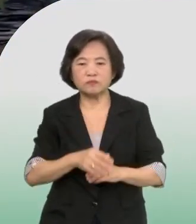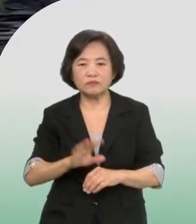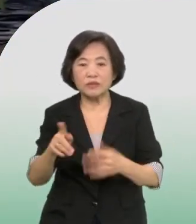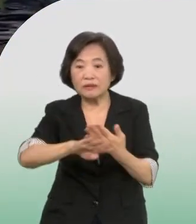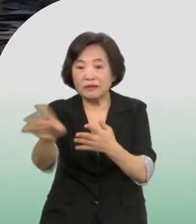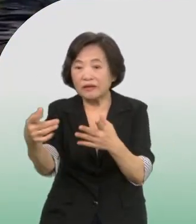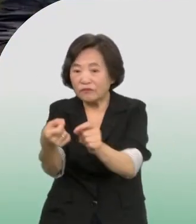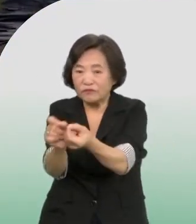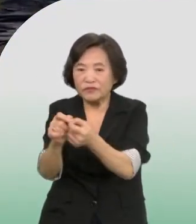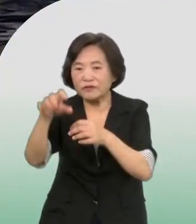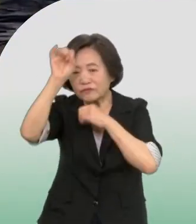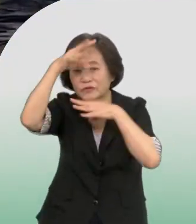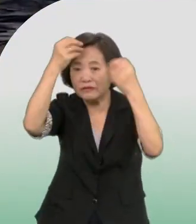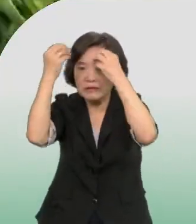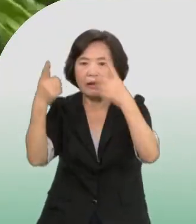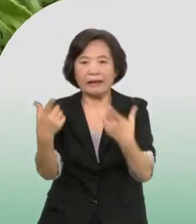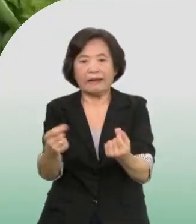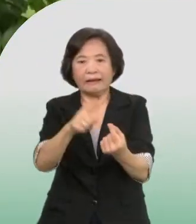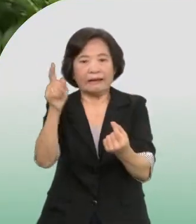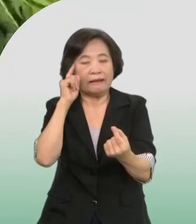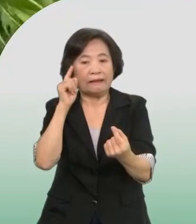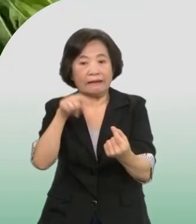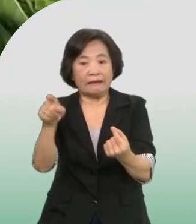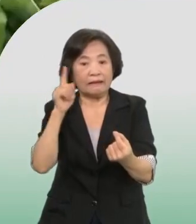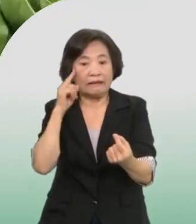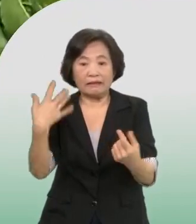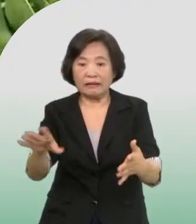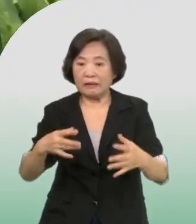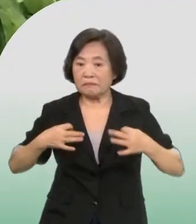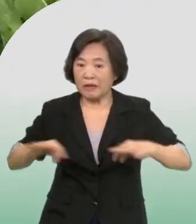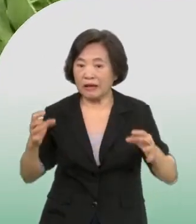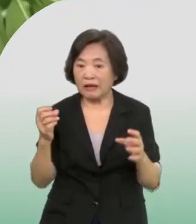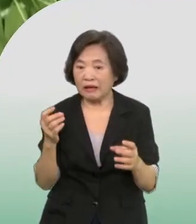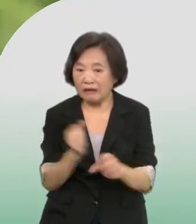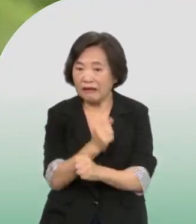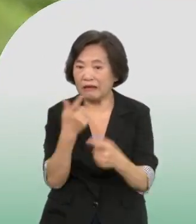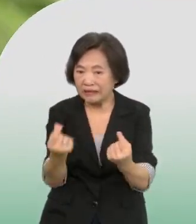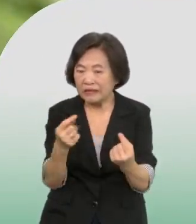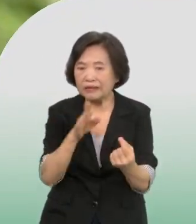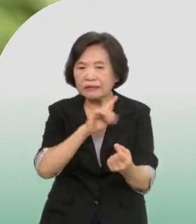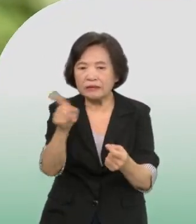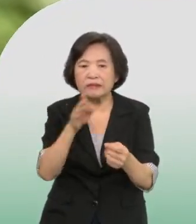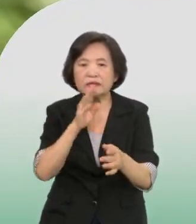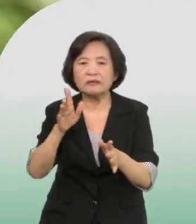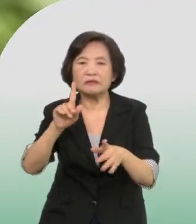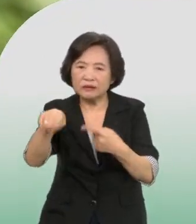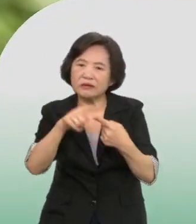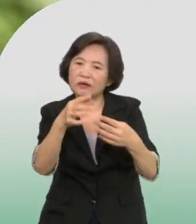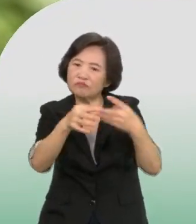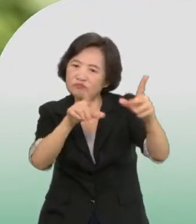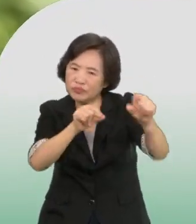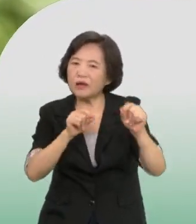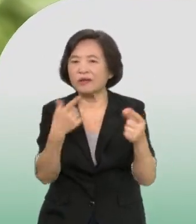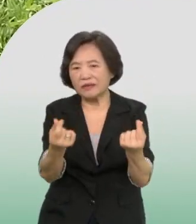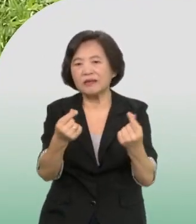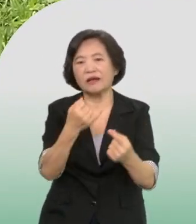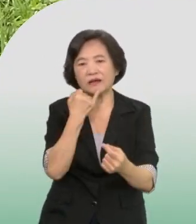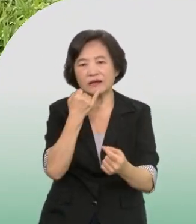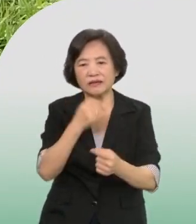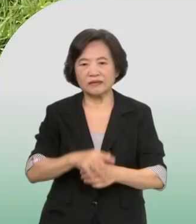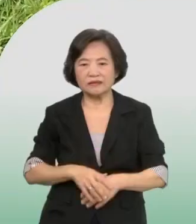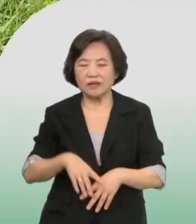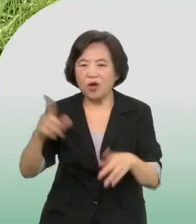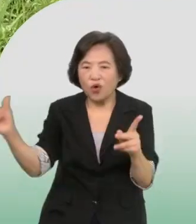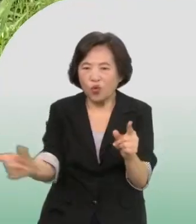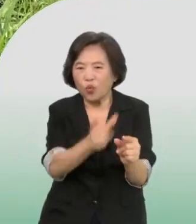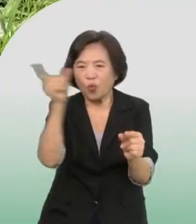同样系所在企业王里福哥农杀当不满的因为，王里福哥也数算严重，应该同样按样判。 台风